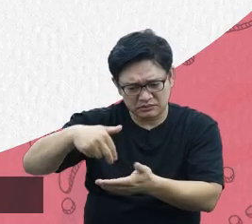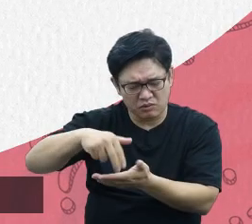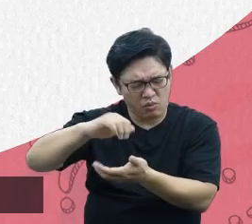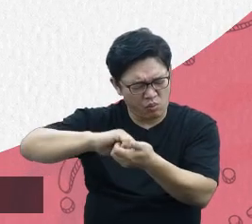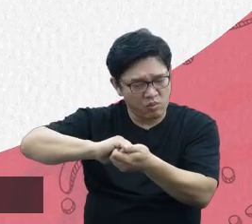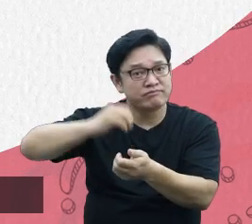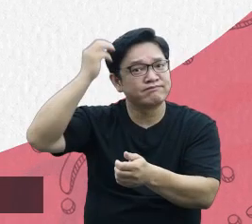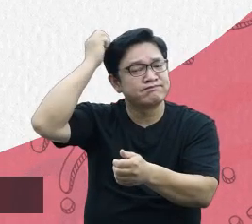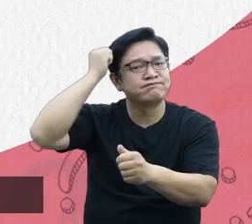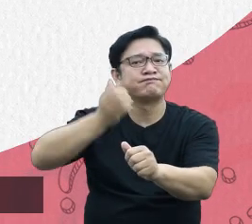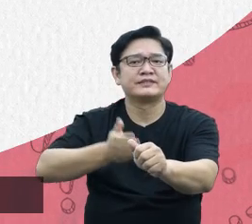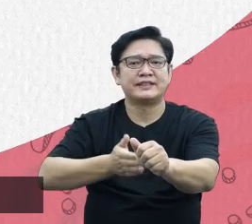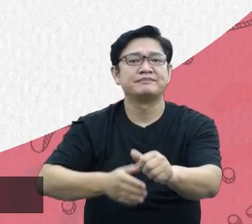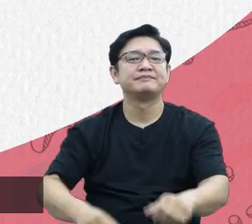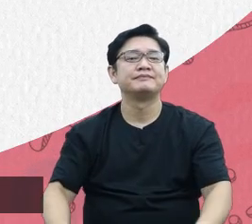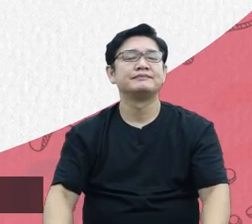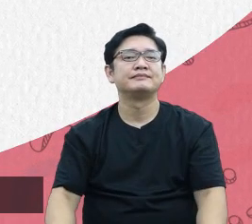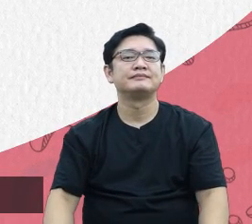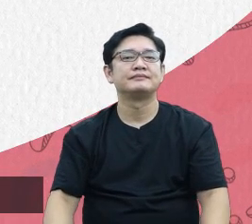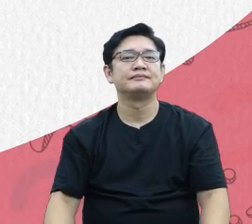잊지 마세요.